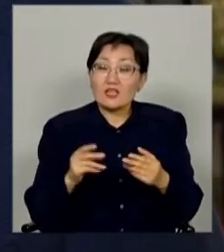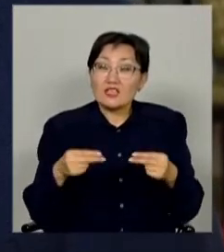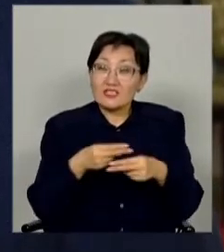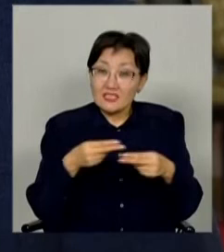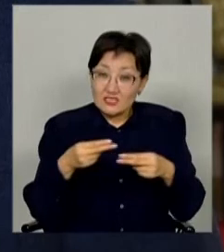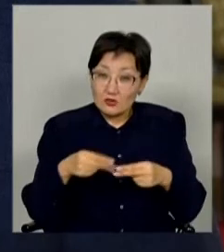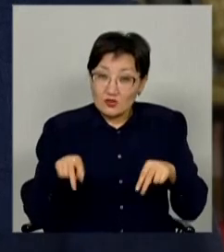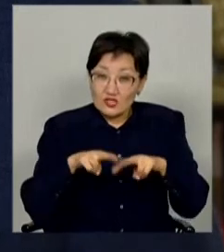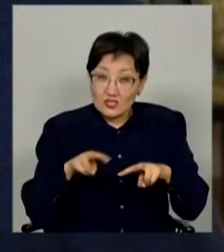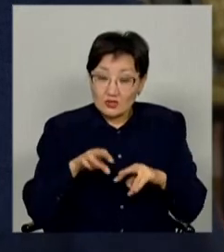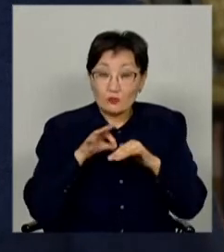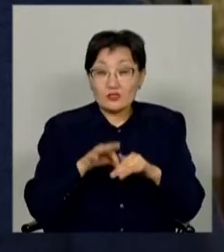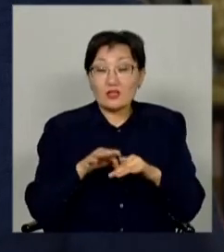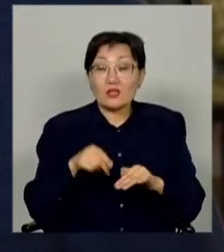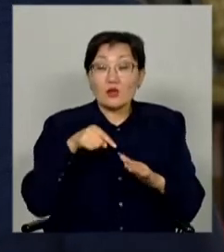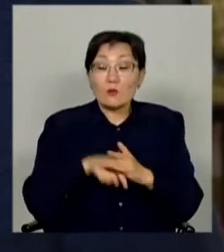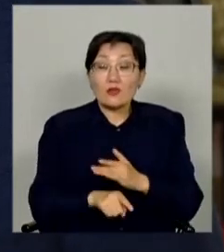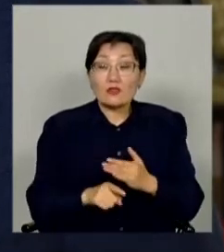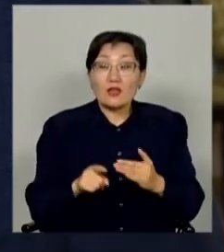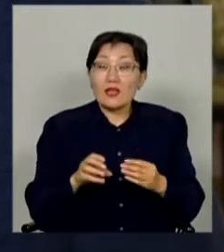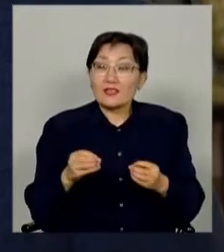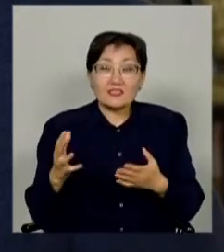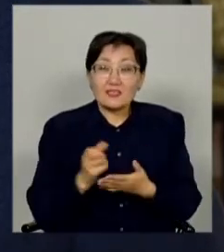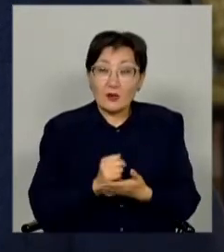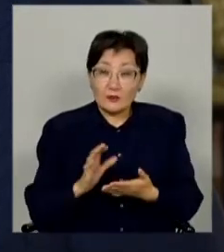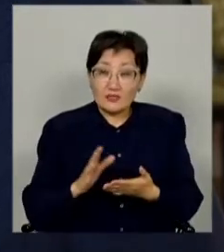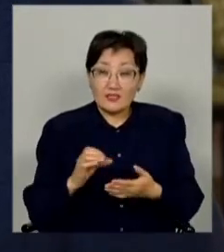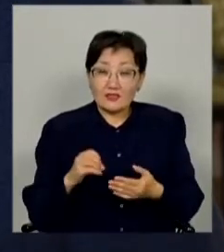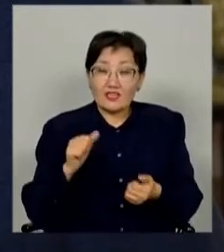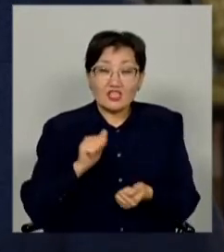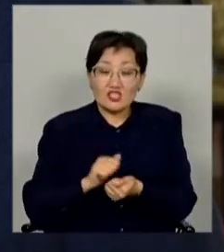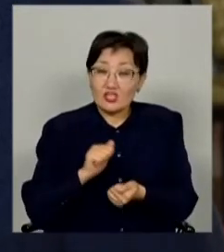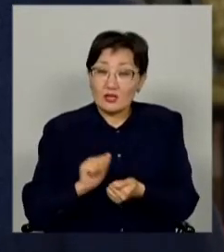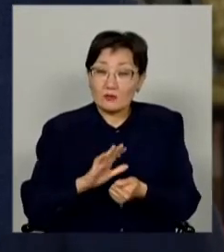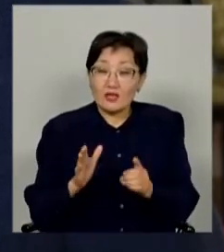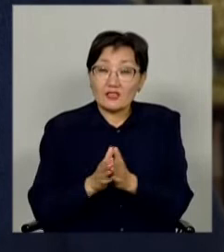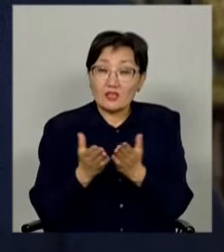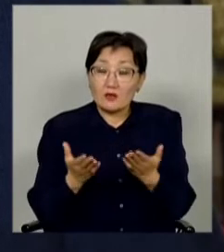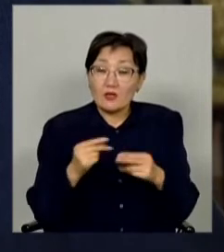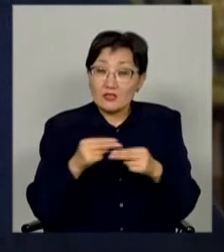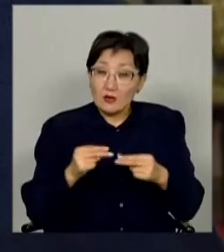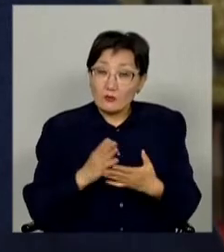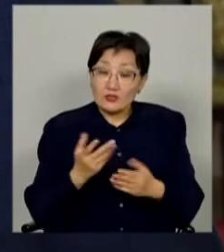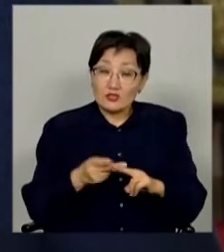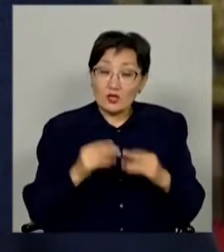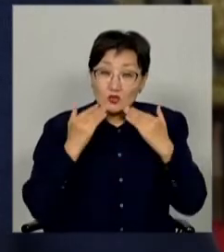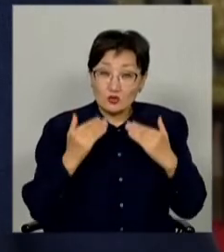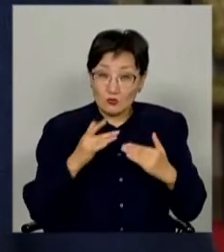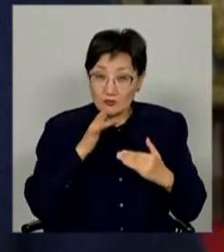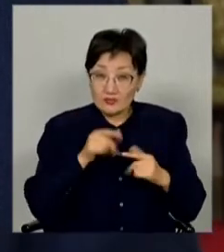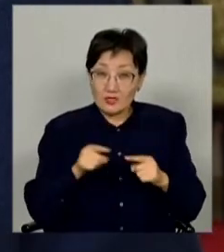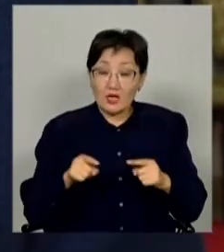жасау, оның ішіндегі әлі дағы табылмаған, әлі жарияланбаған еңбектері бар. Мәселен, осы соңғы кездің